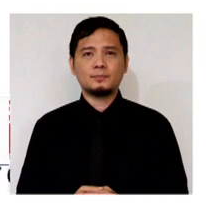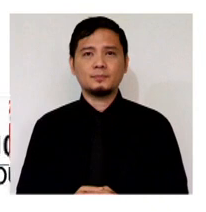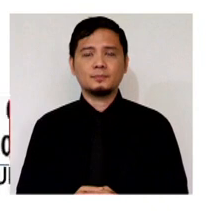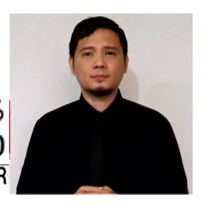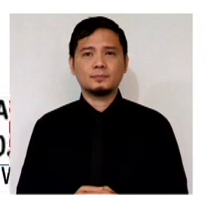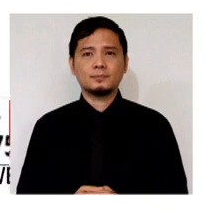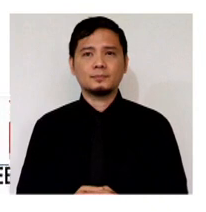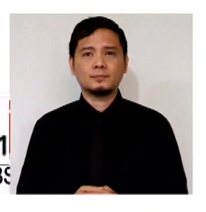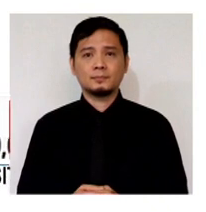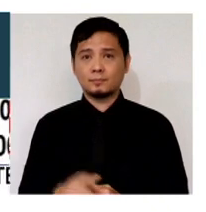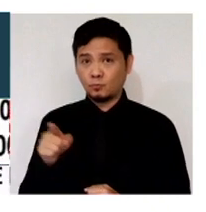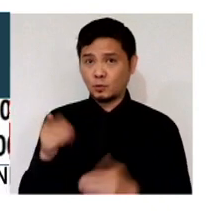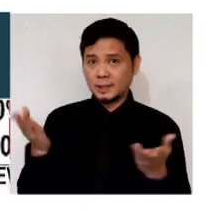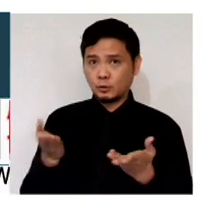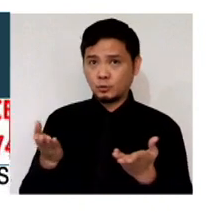Governor Pimentel.